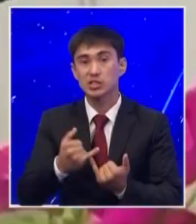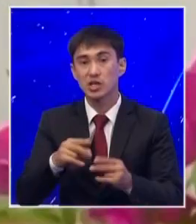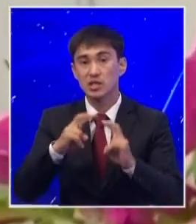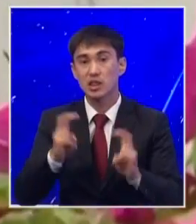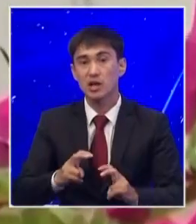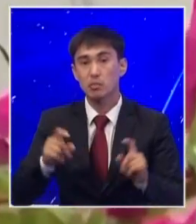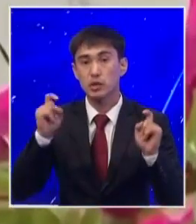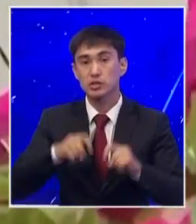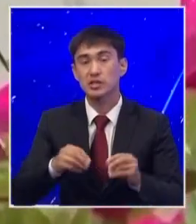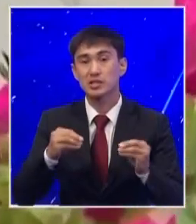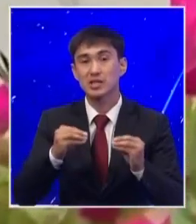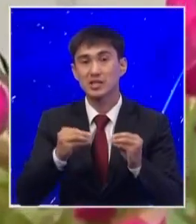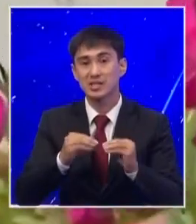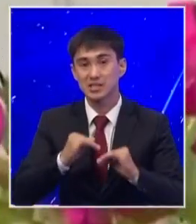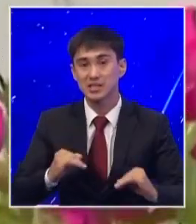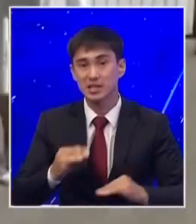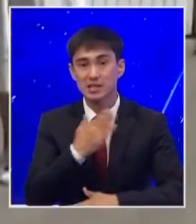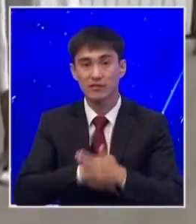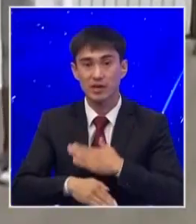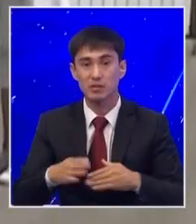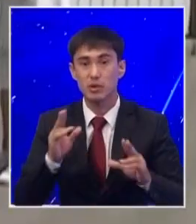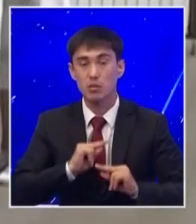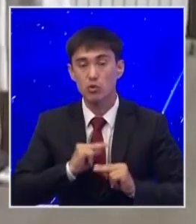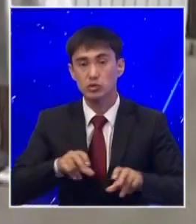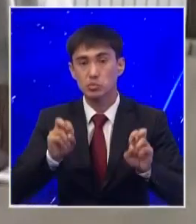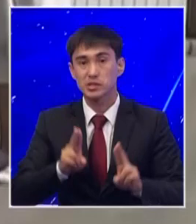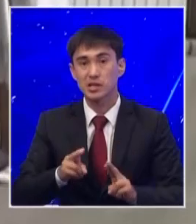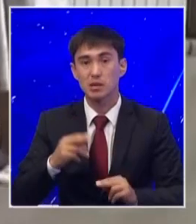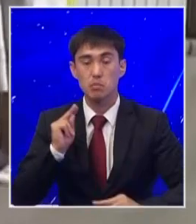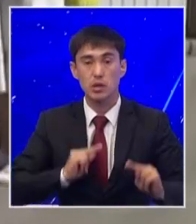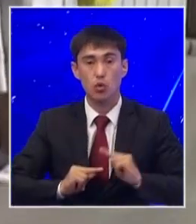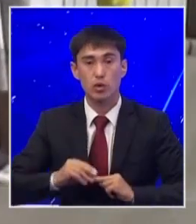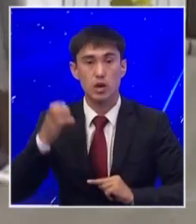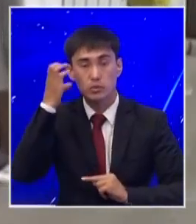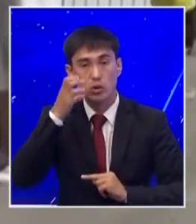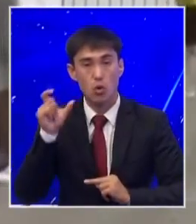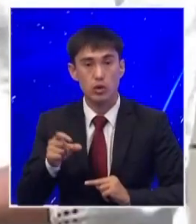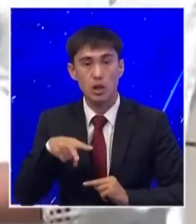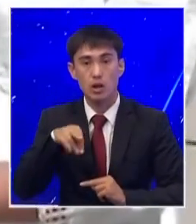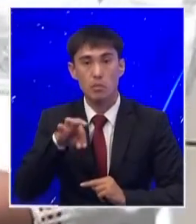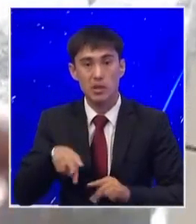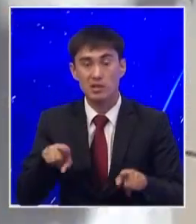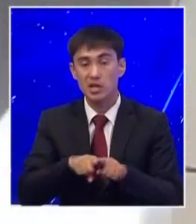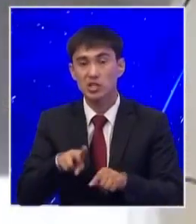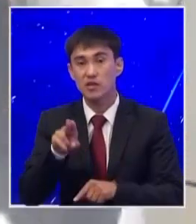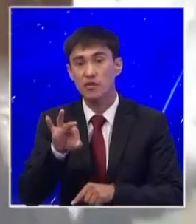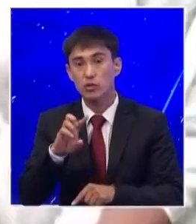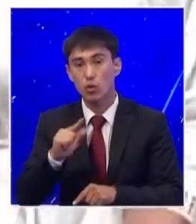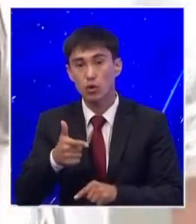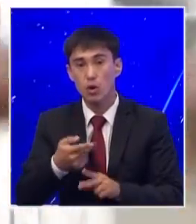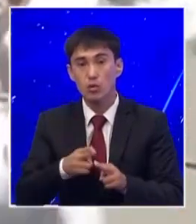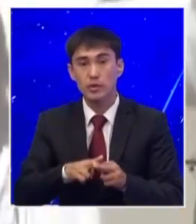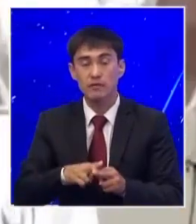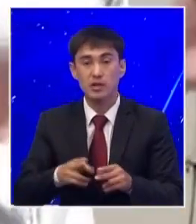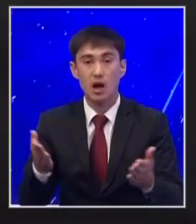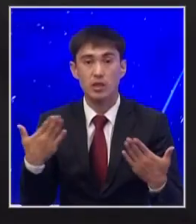лагерь посещают 10 ребят. С особенными детьми работают специальные педагоги, психологи, логопеды, а также дефектологи. Кроме того,